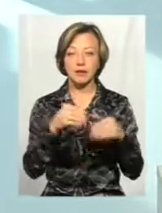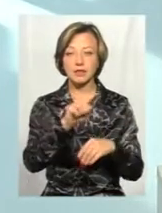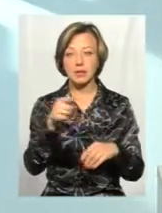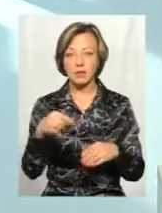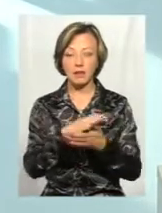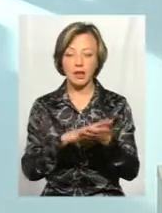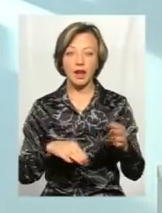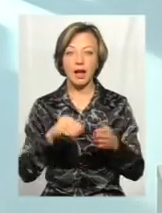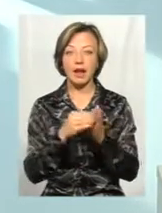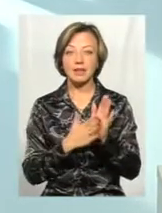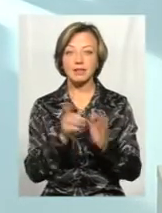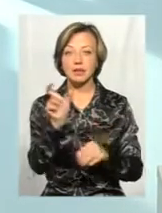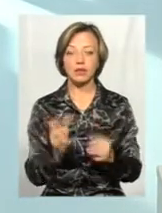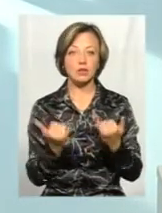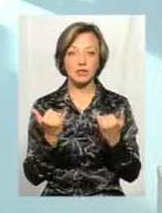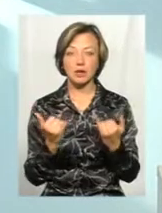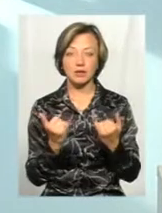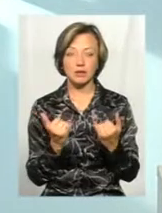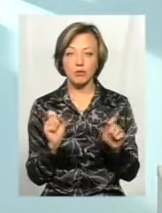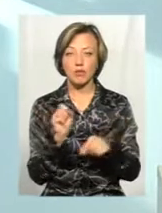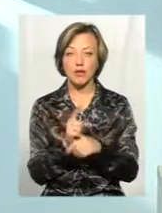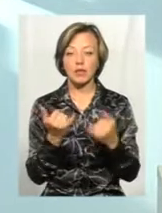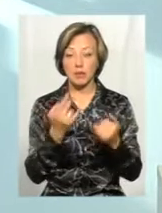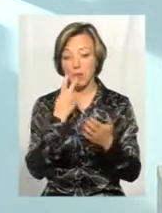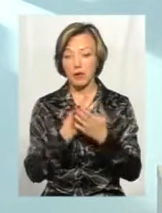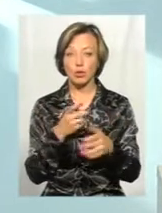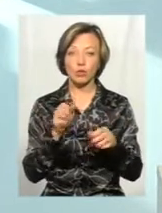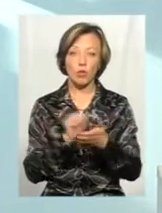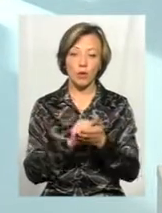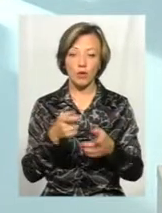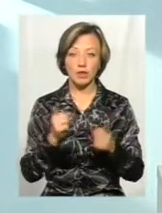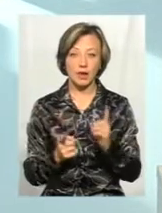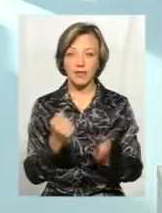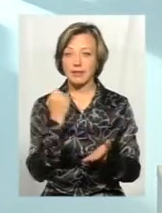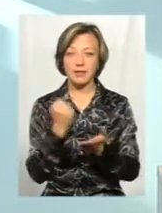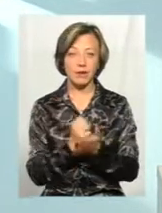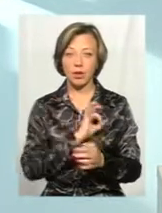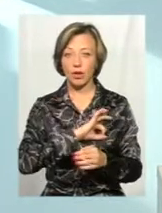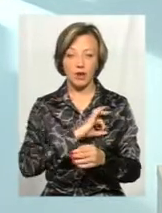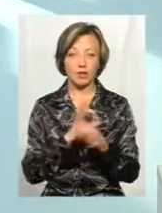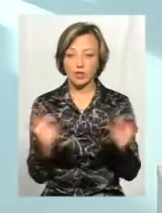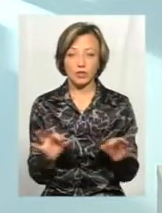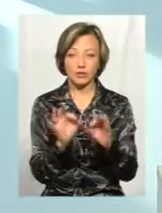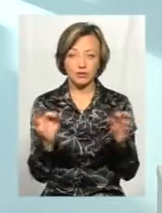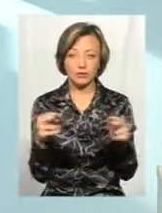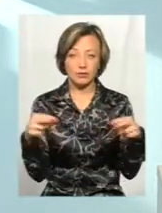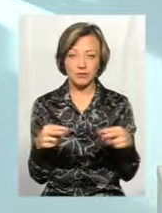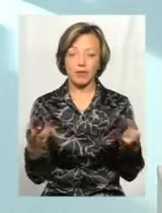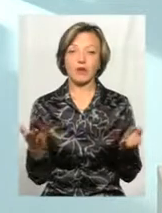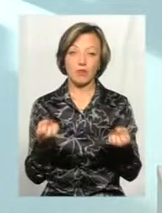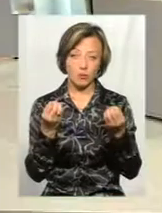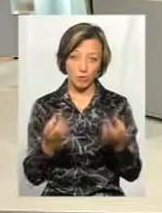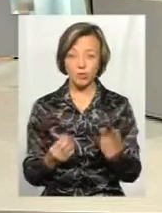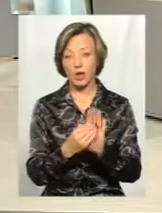далі. Реєстратор на це зараз не уповноважений. Він просто бачить оригінал документу. Він не завірений нотаріально, він ніким не удостовірений, він